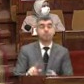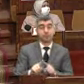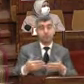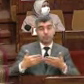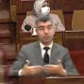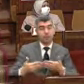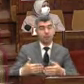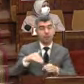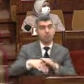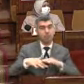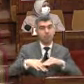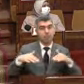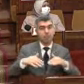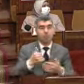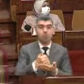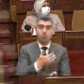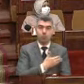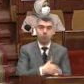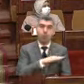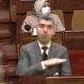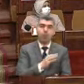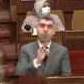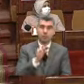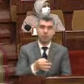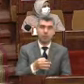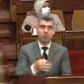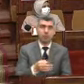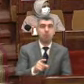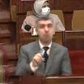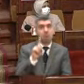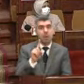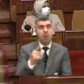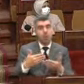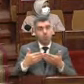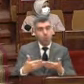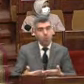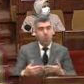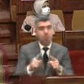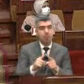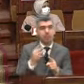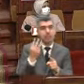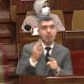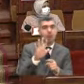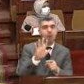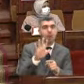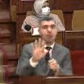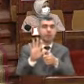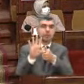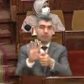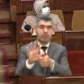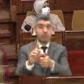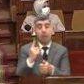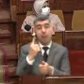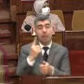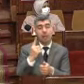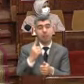كبرلمان نحن مسؤولين، لا قدر الله، صحيح اليوم عندنا 364 وعندنا حالة وفاة واحدة،